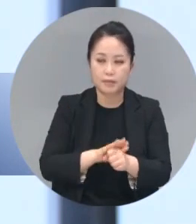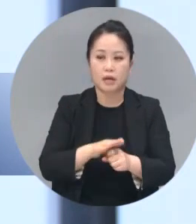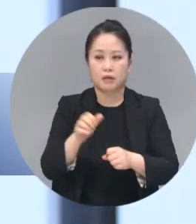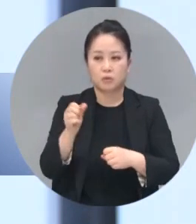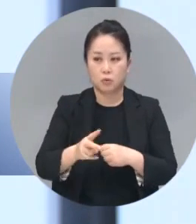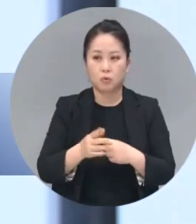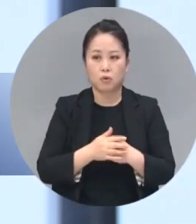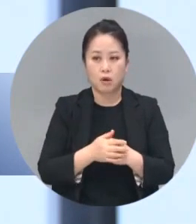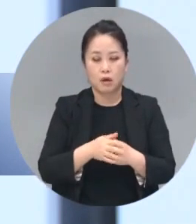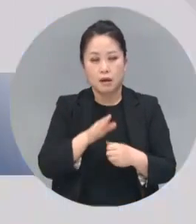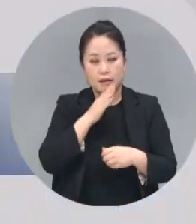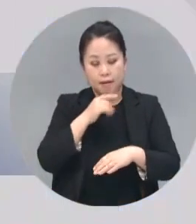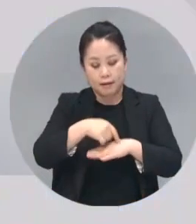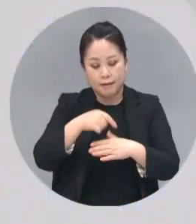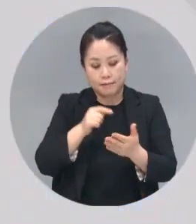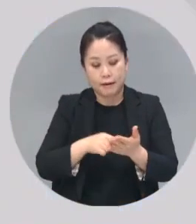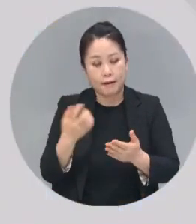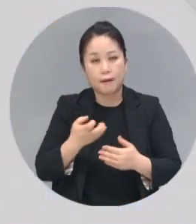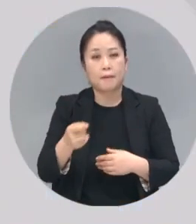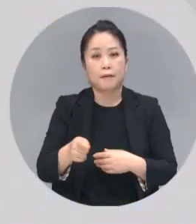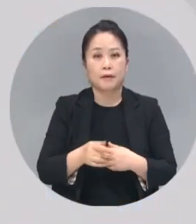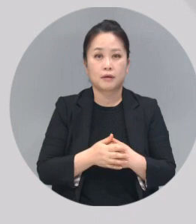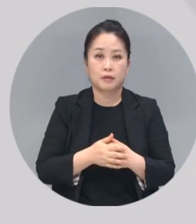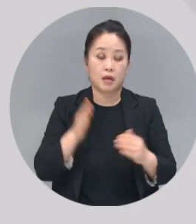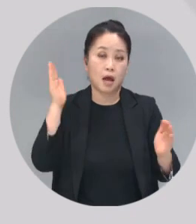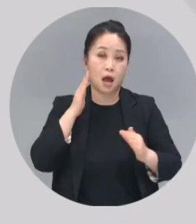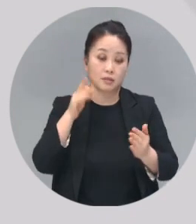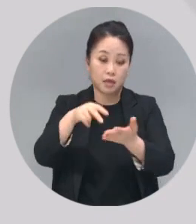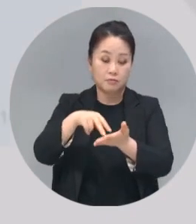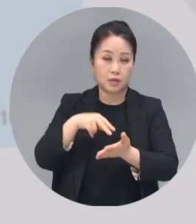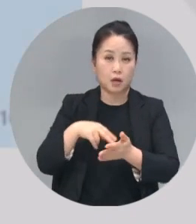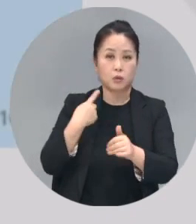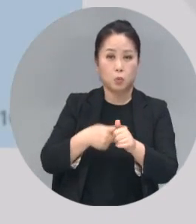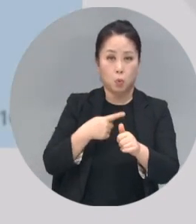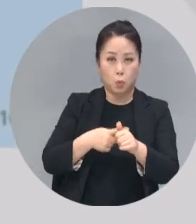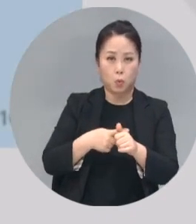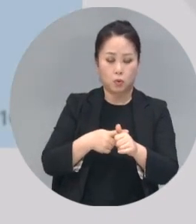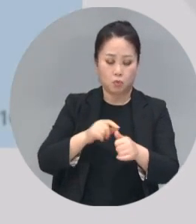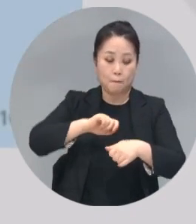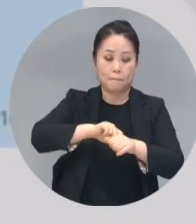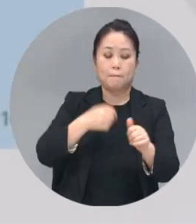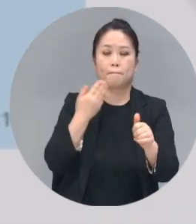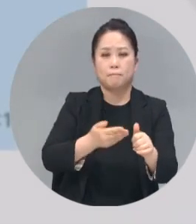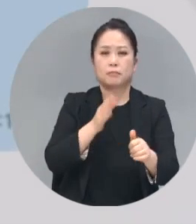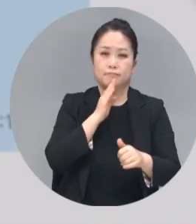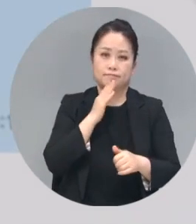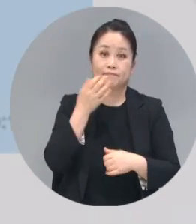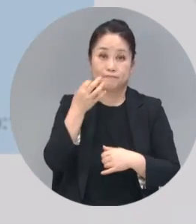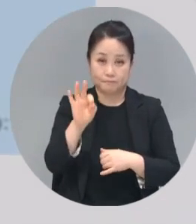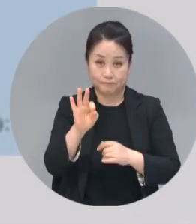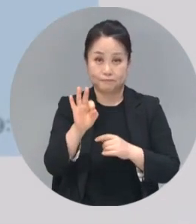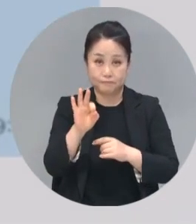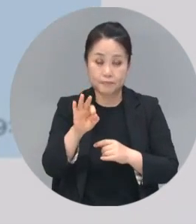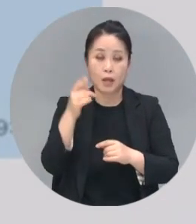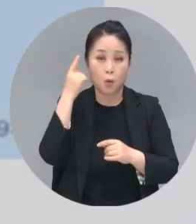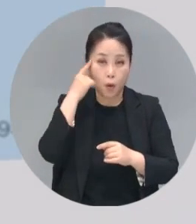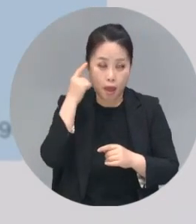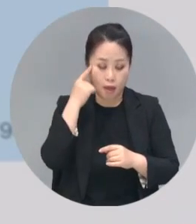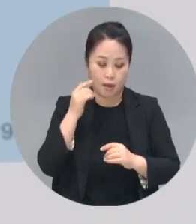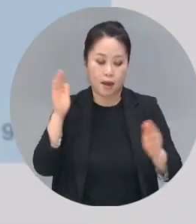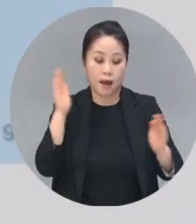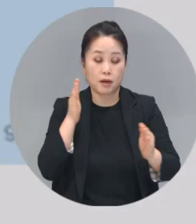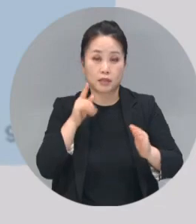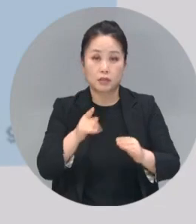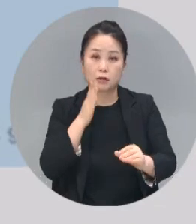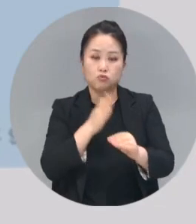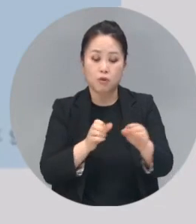좋았고요. 정말 억장이 무너진다고. 학생회 측은 욕설과 얼차려 사실을 인정했고 체육대회 때 신입생들이 중간에 사라진